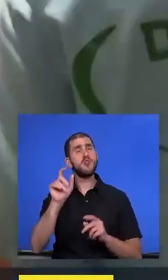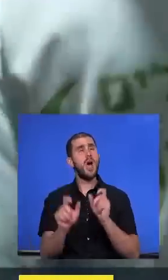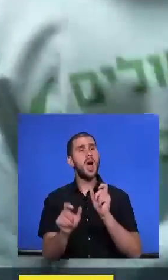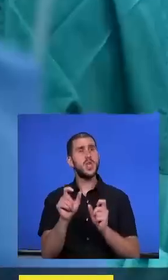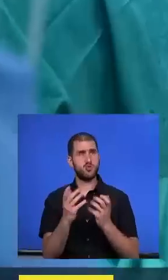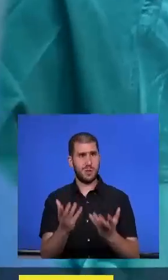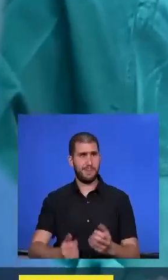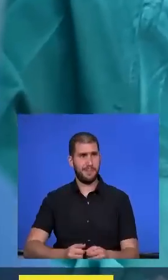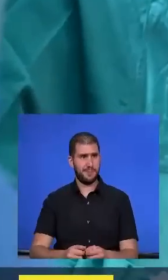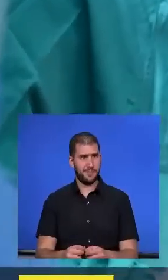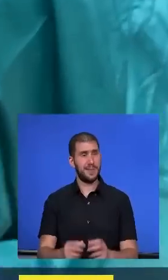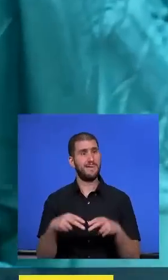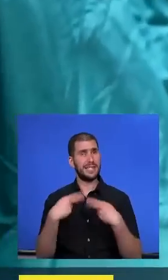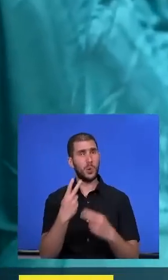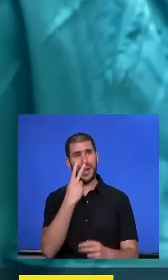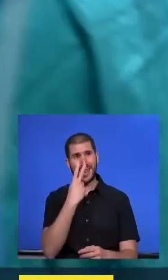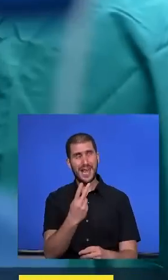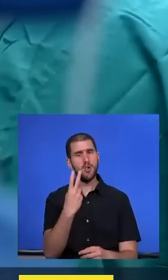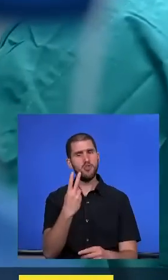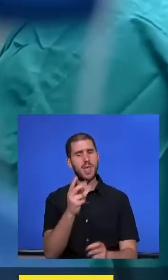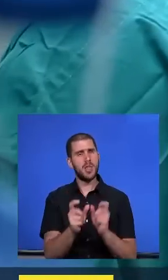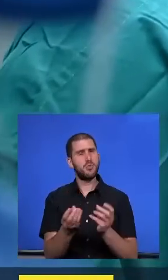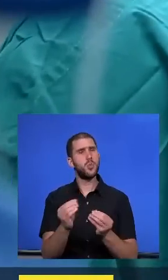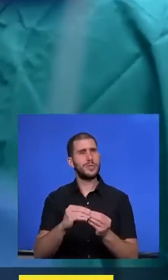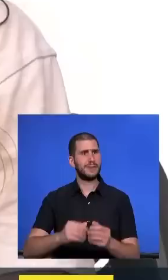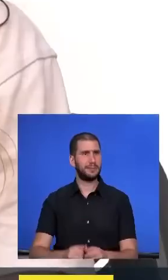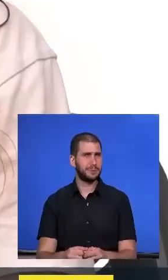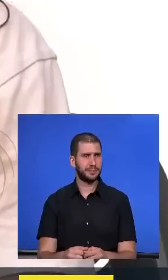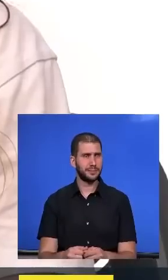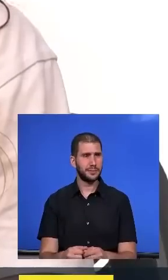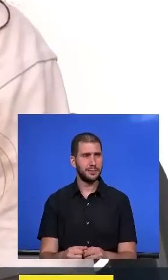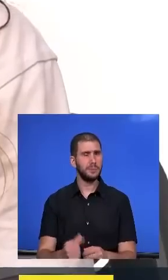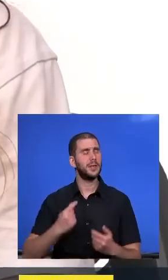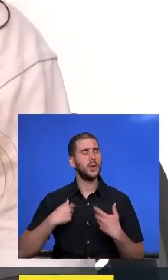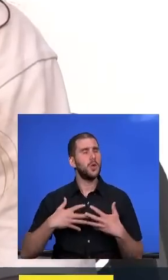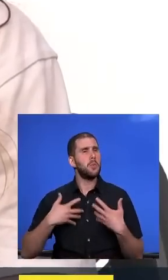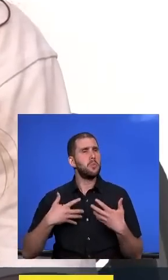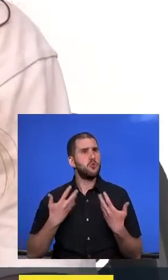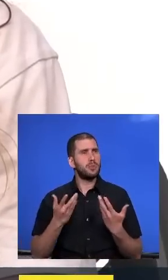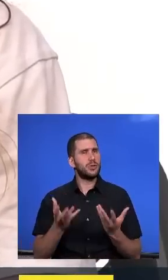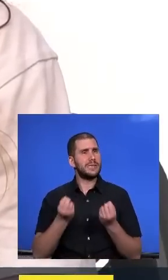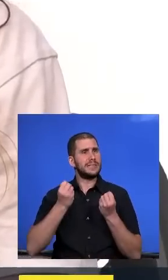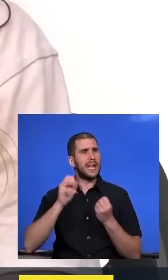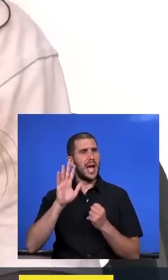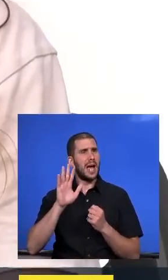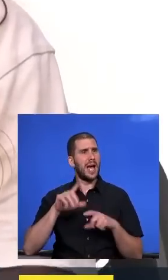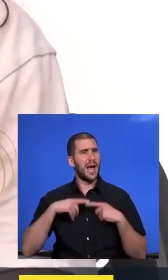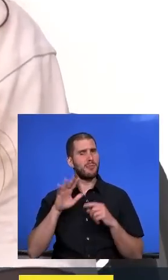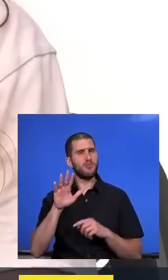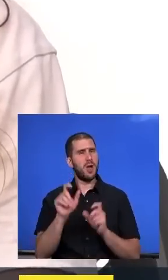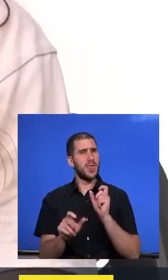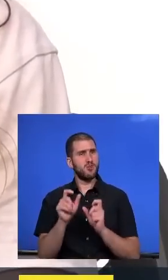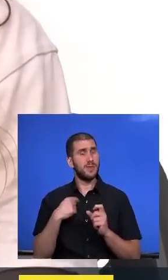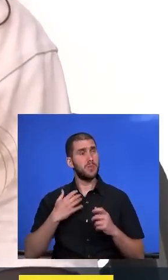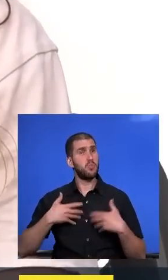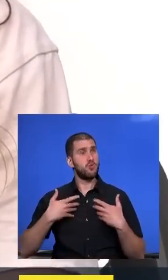5 אנשים והחזירו את הראייה לשניים נוספים. We are delighted that she saved 5 lives, and we're delighted